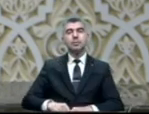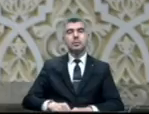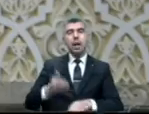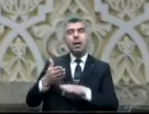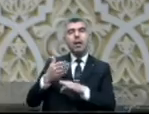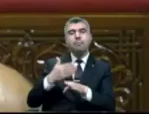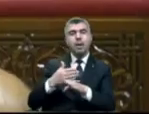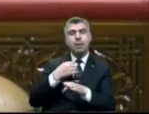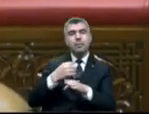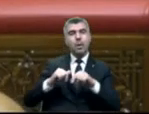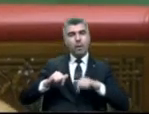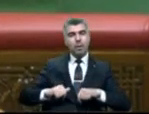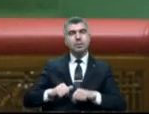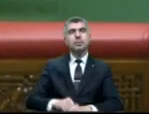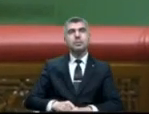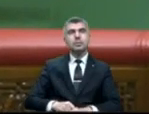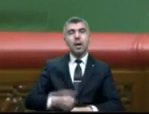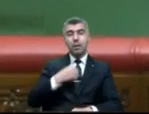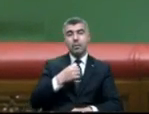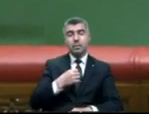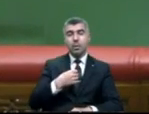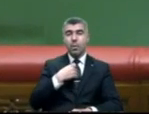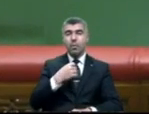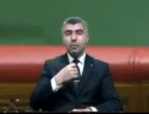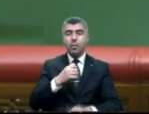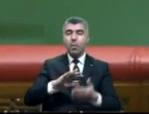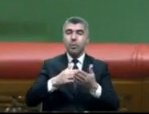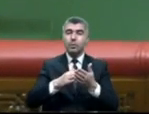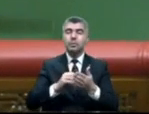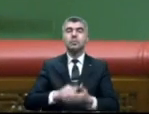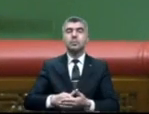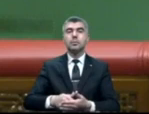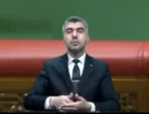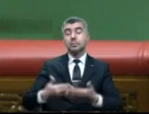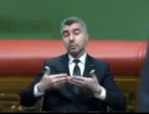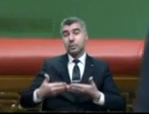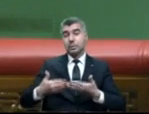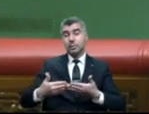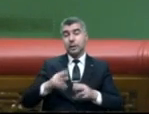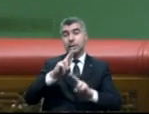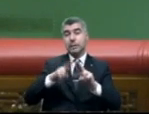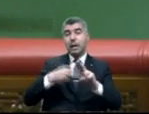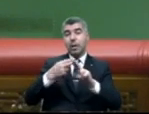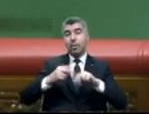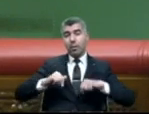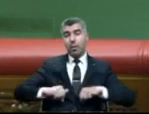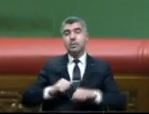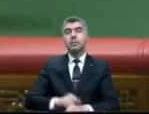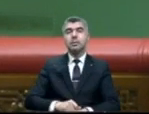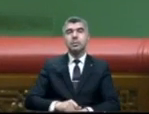قبل ما نبدأ التعليق ديالي السيد الوزير المحترم، بغيت فتح قوس واحد الملاحظة على الجواب ديال السيد الوزير على